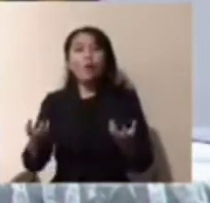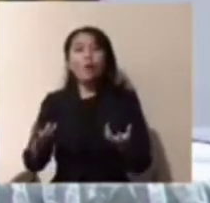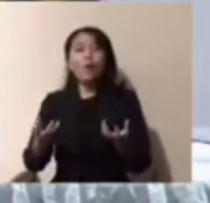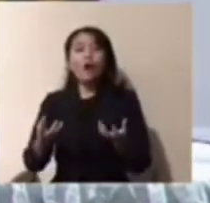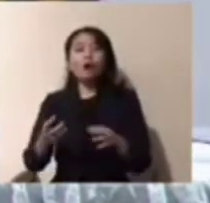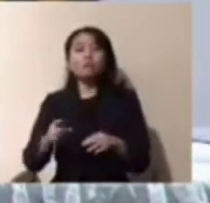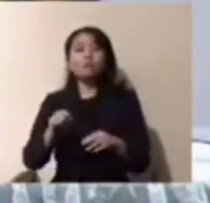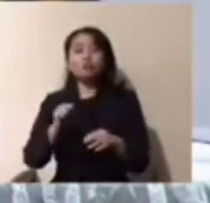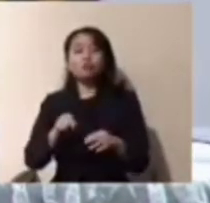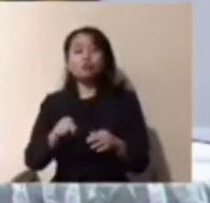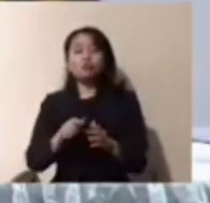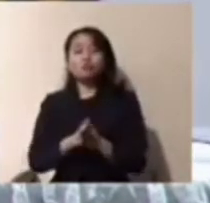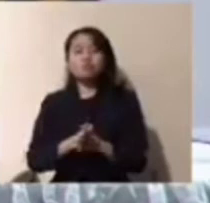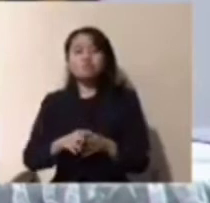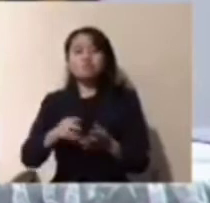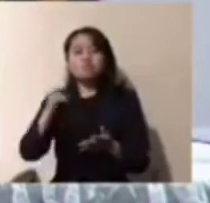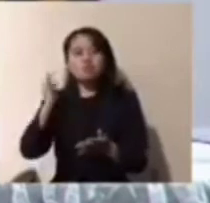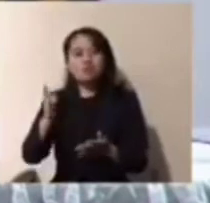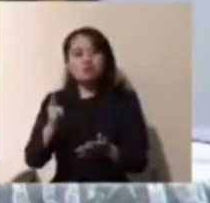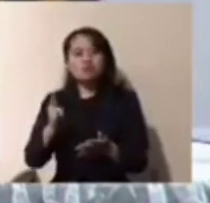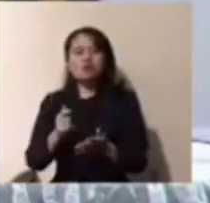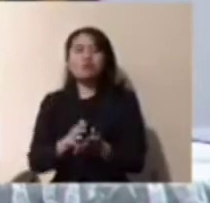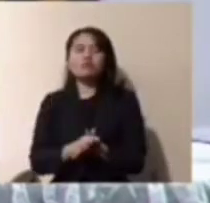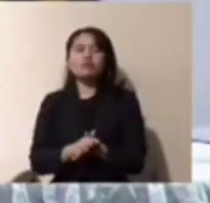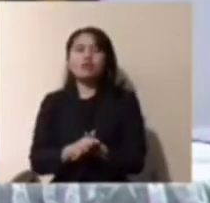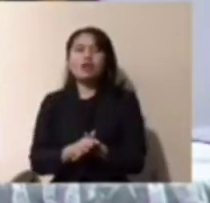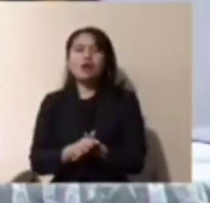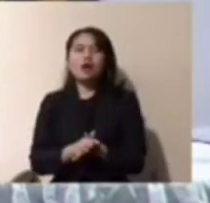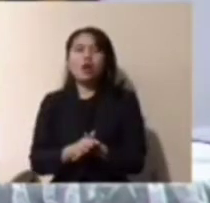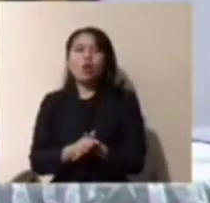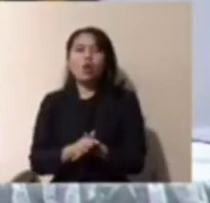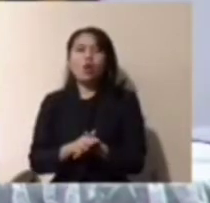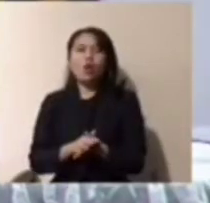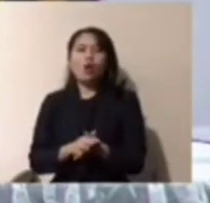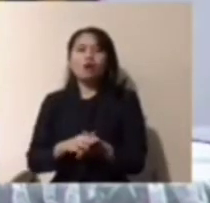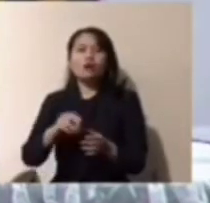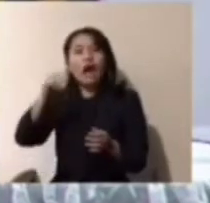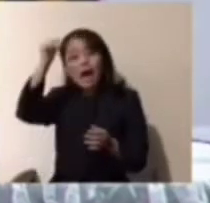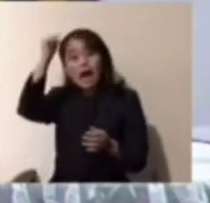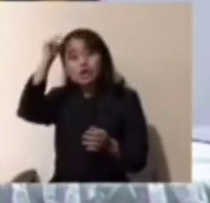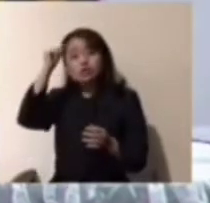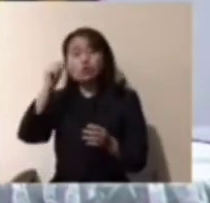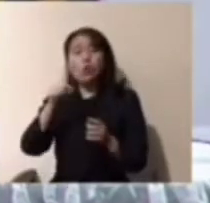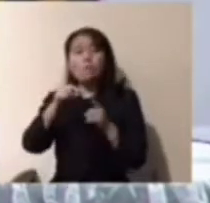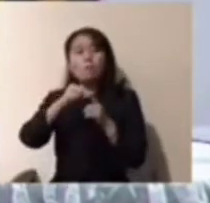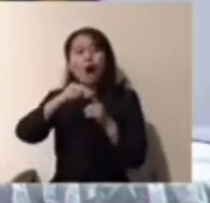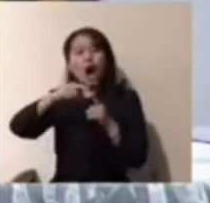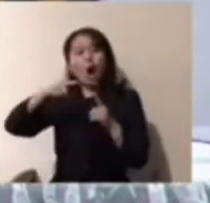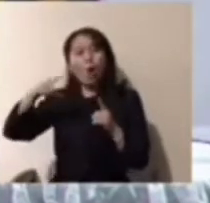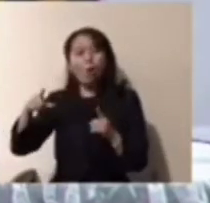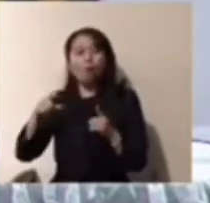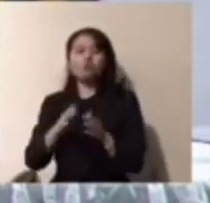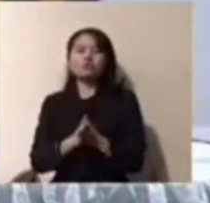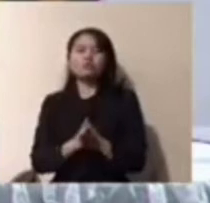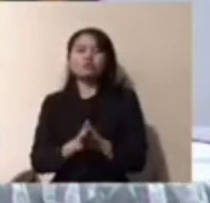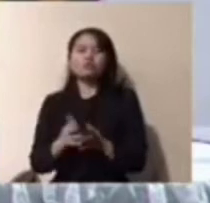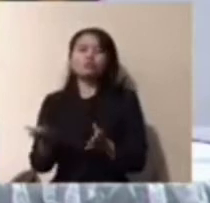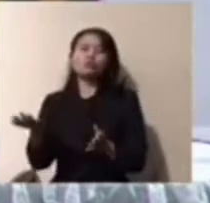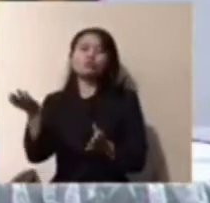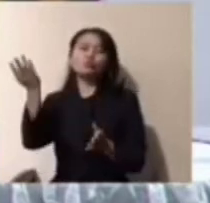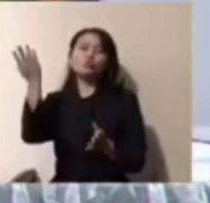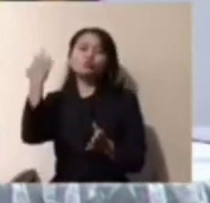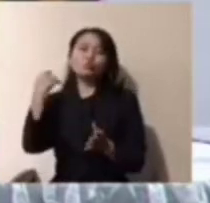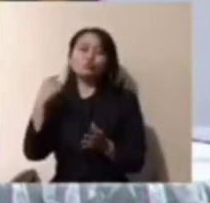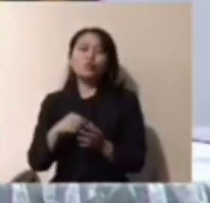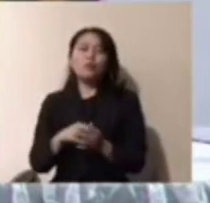Buah-buah kebangkitan Kristus itu ditegaskan oleh Rasul Paulus dulu